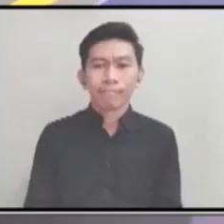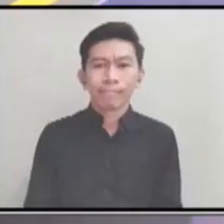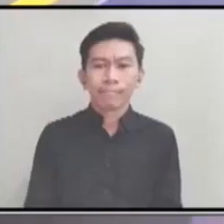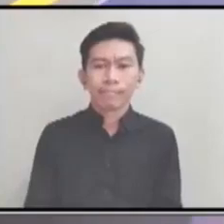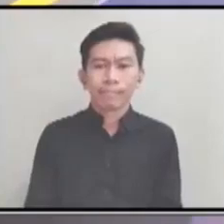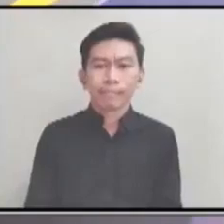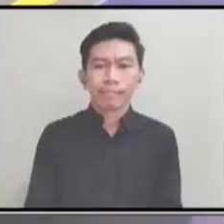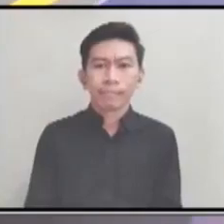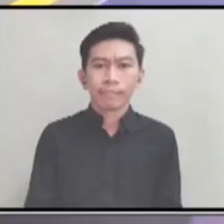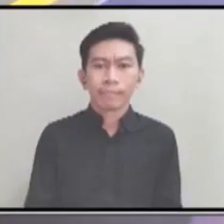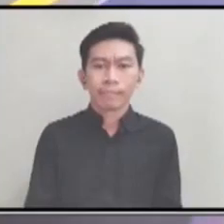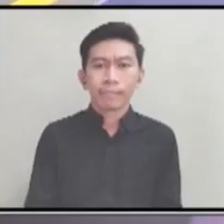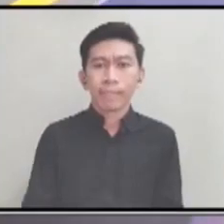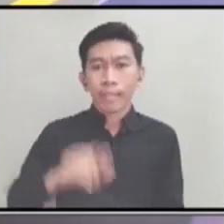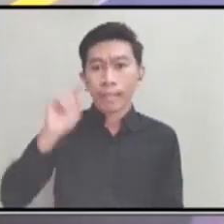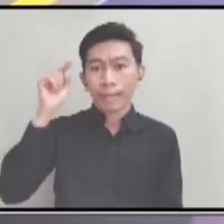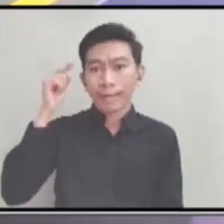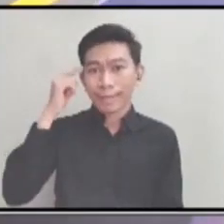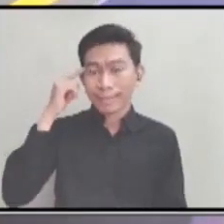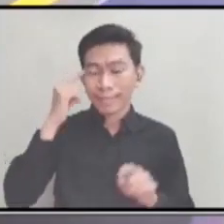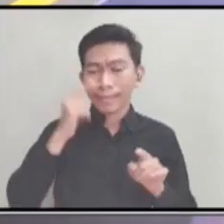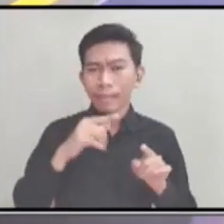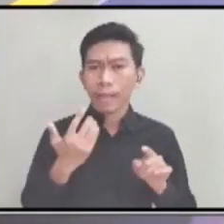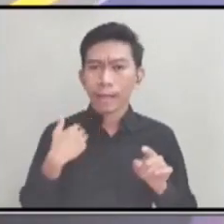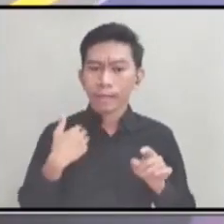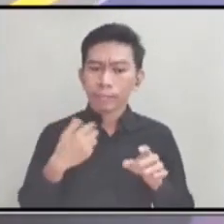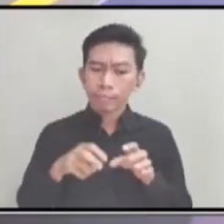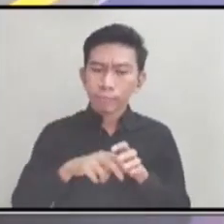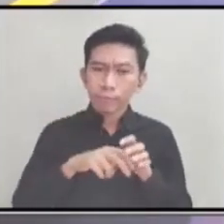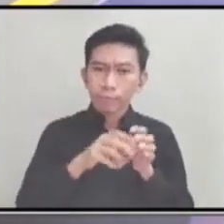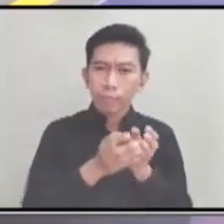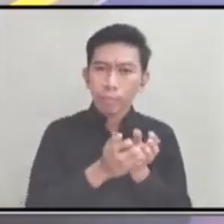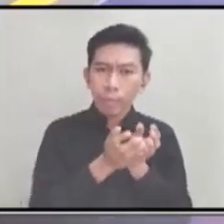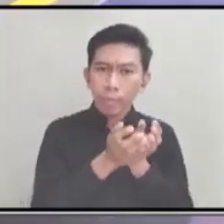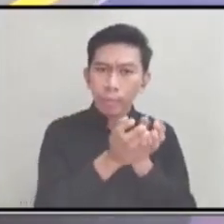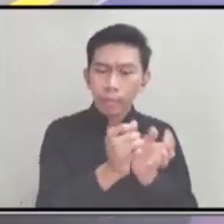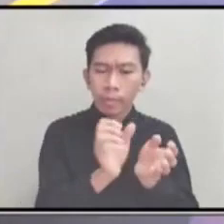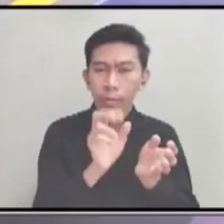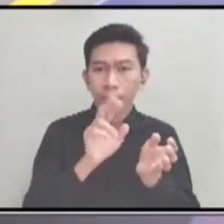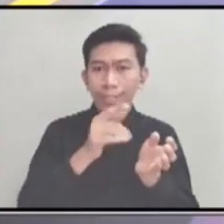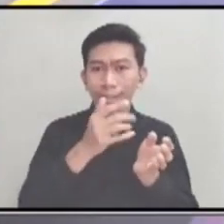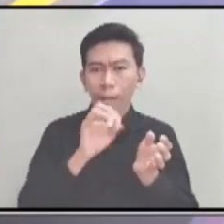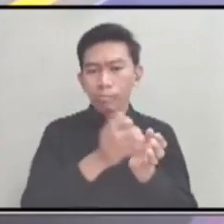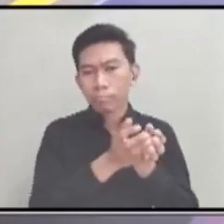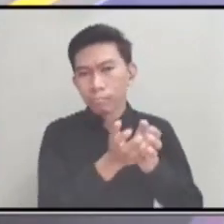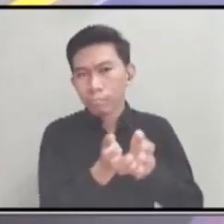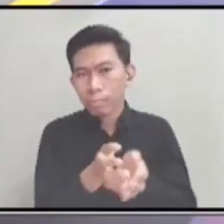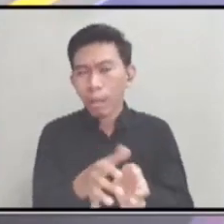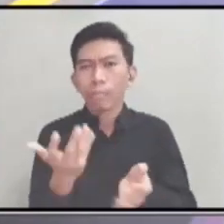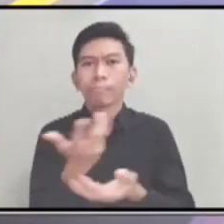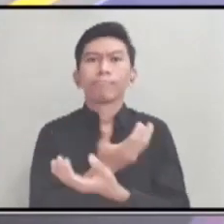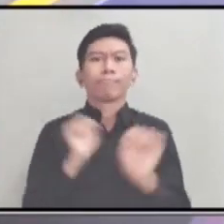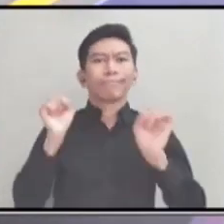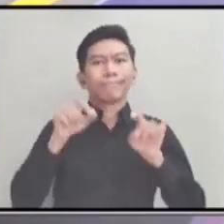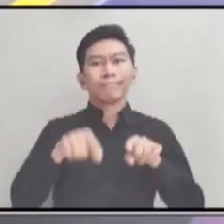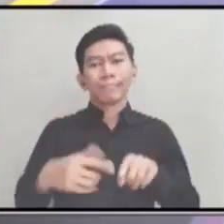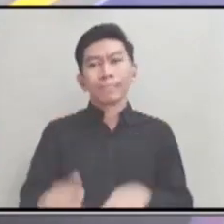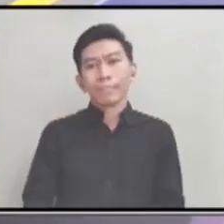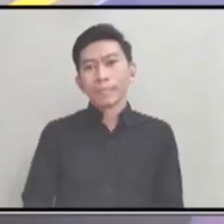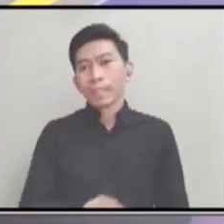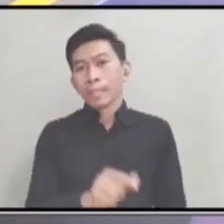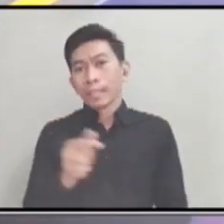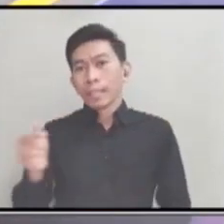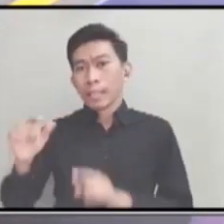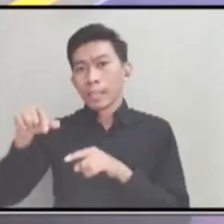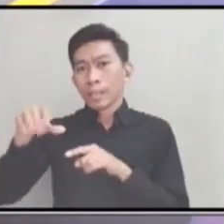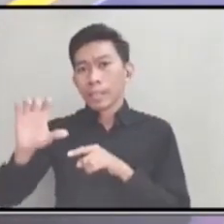Labing isang sakay ng isang tumaob na bangka sa Surigao City nasa gitna ng PCG. At Citywide Basketball League ng Quezon City LGU